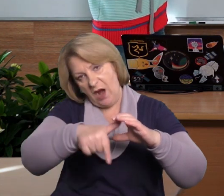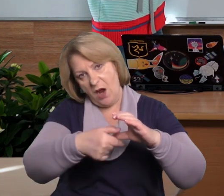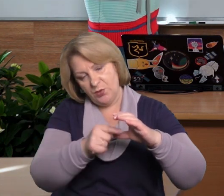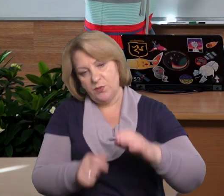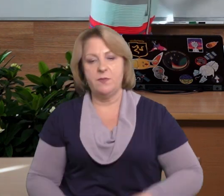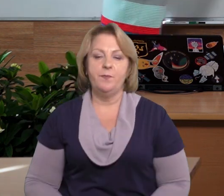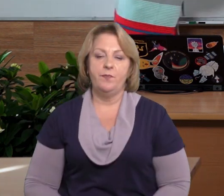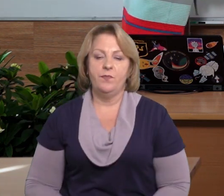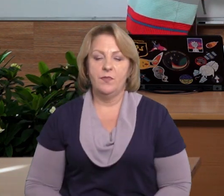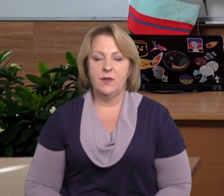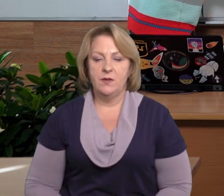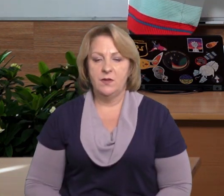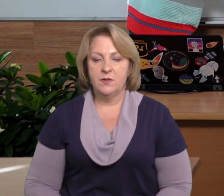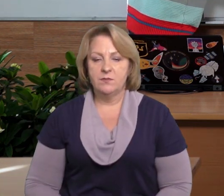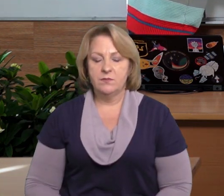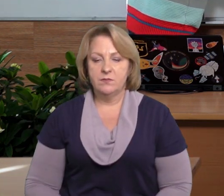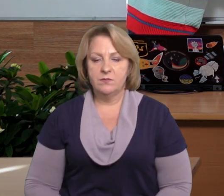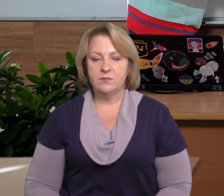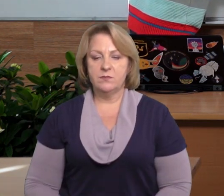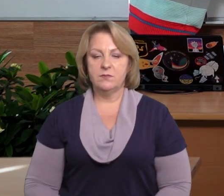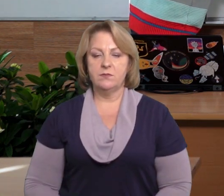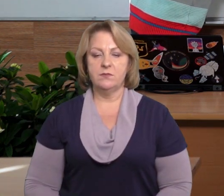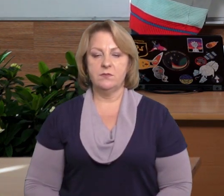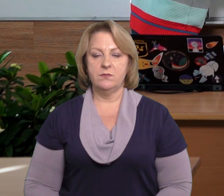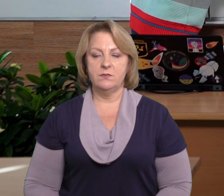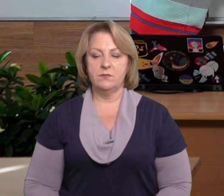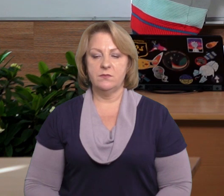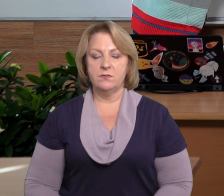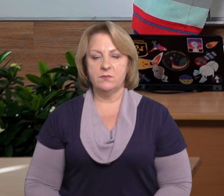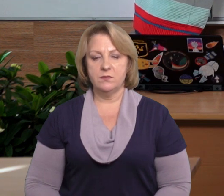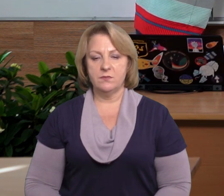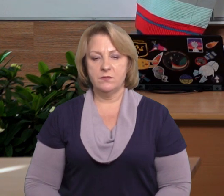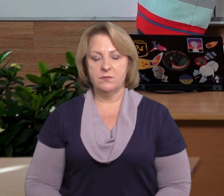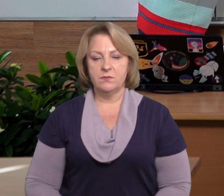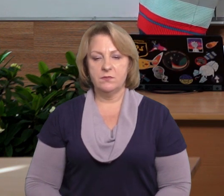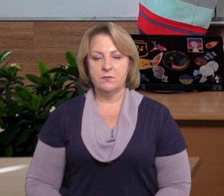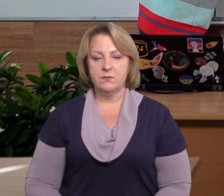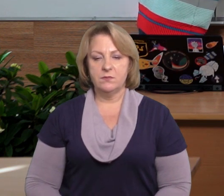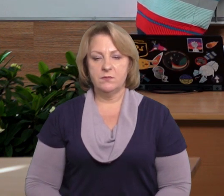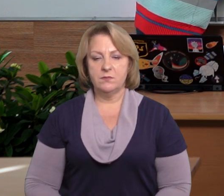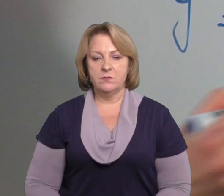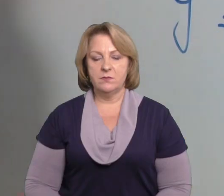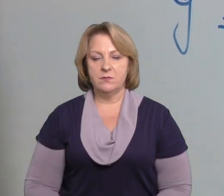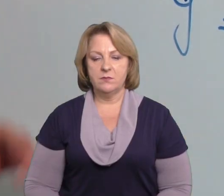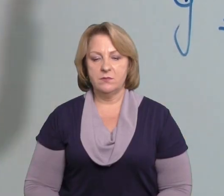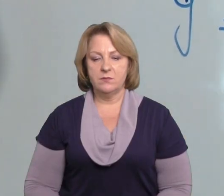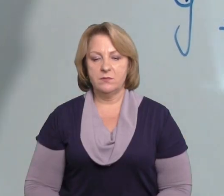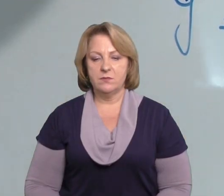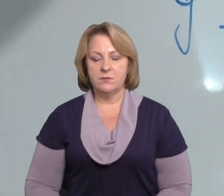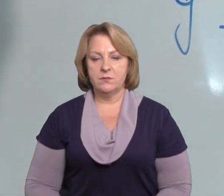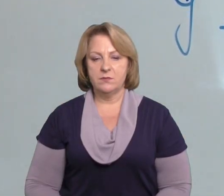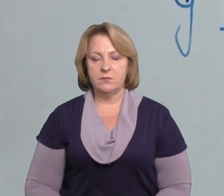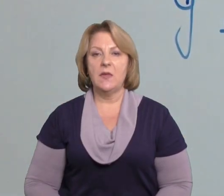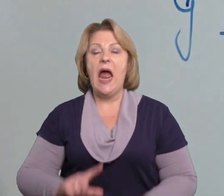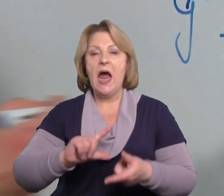G' відповідно буде дорівнювати гравітаційна стала, так само маса Землі, але